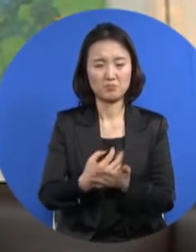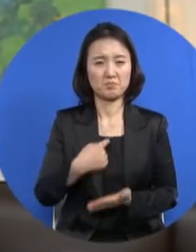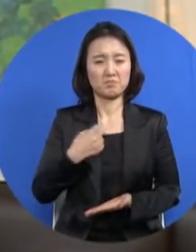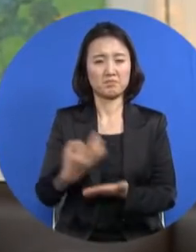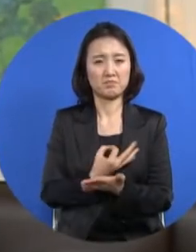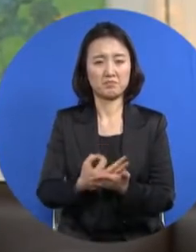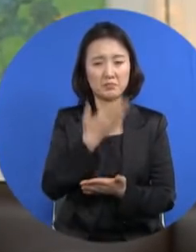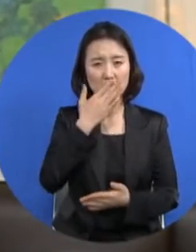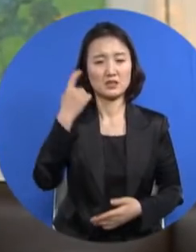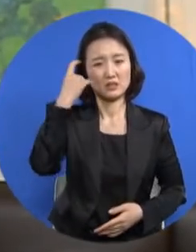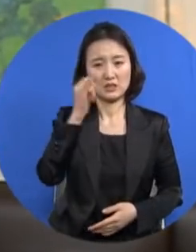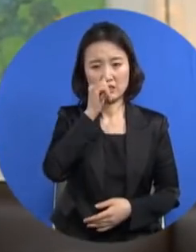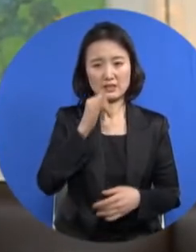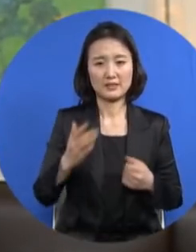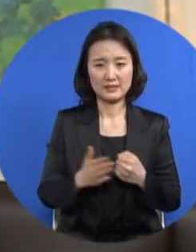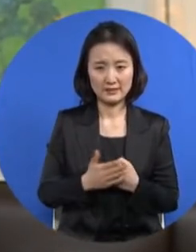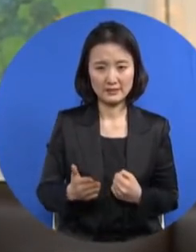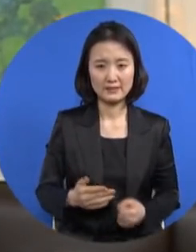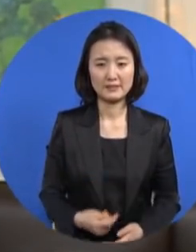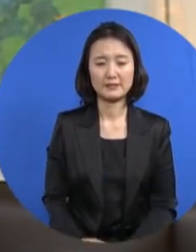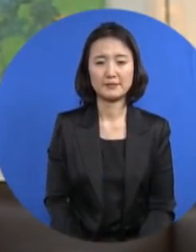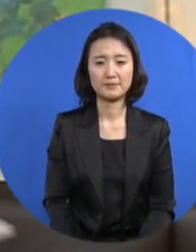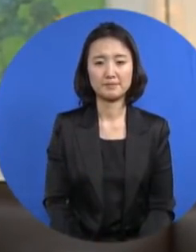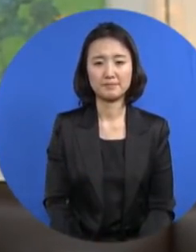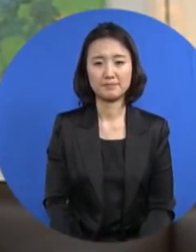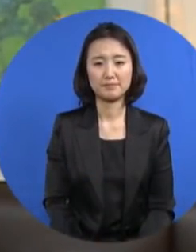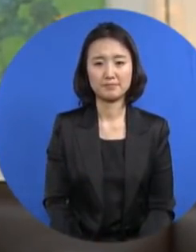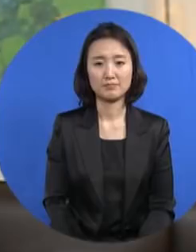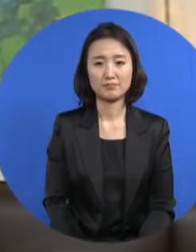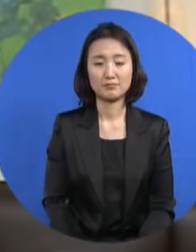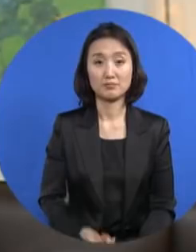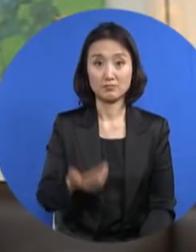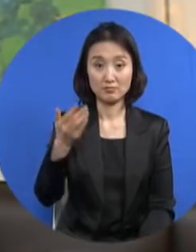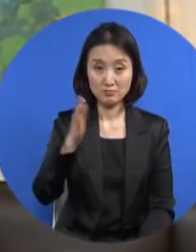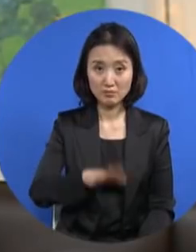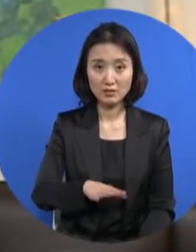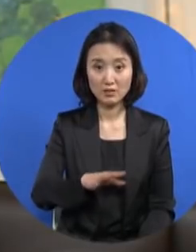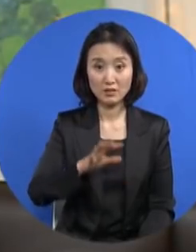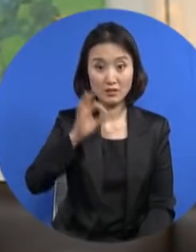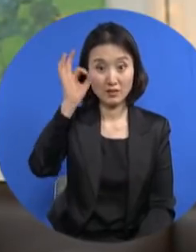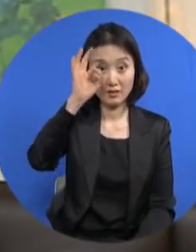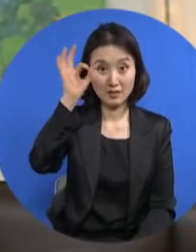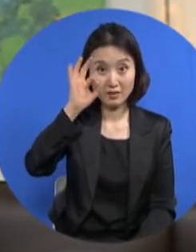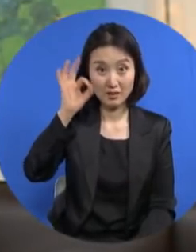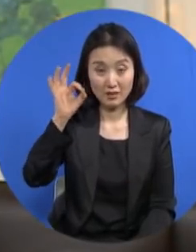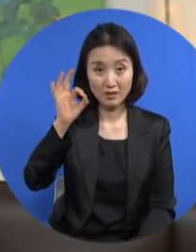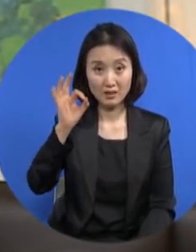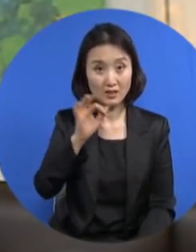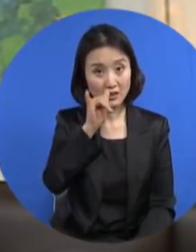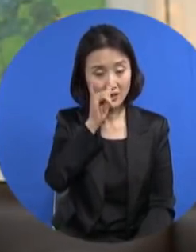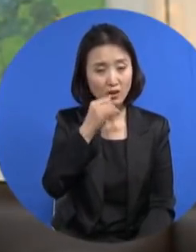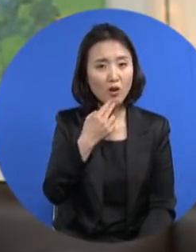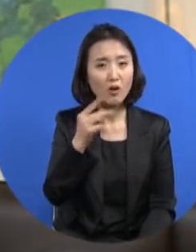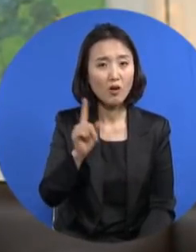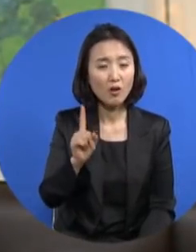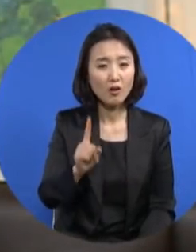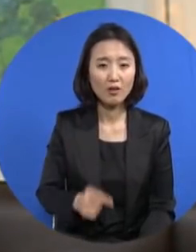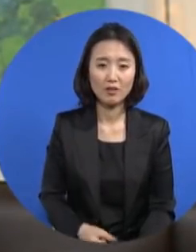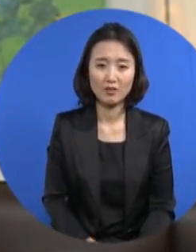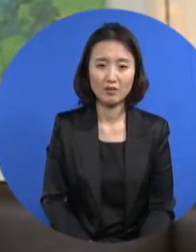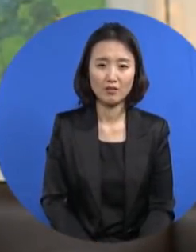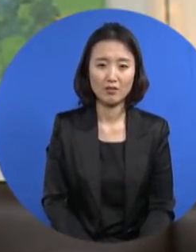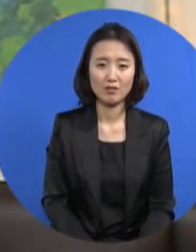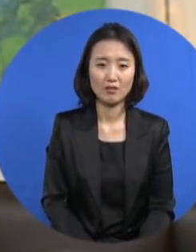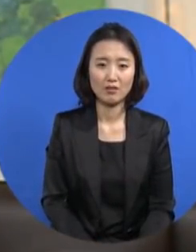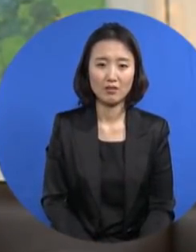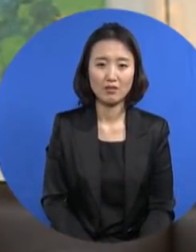생각이 들더라고요. 그런데 이런 사람을 딱 있는데 있을 수 있을 것 같아요? 없을 것 같아요? 없어요.